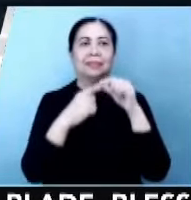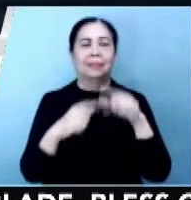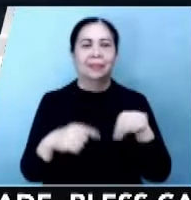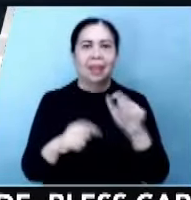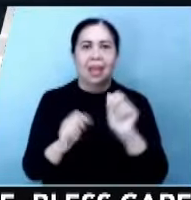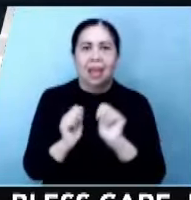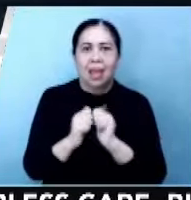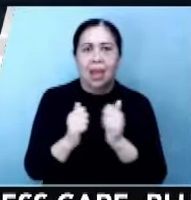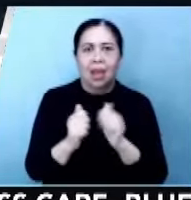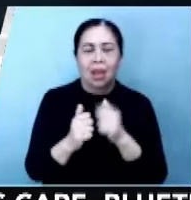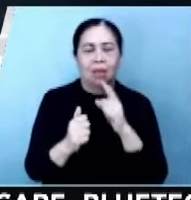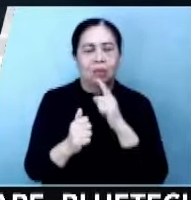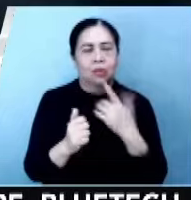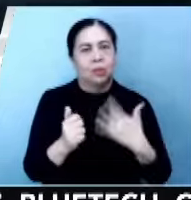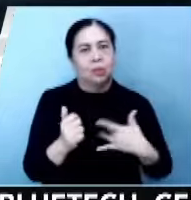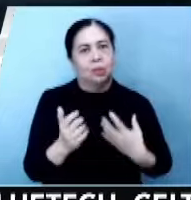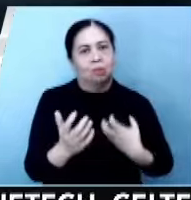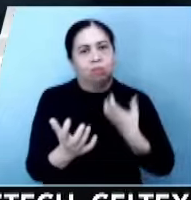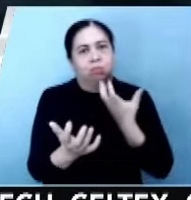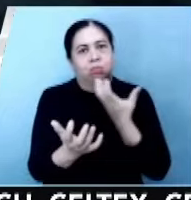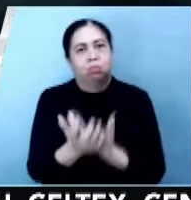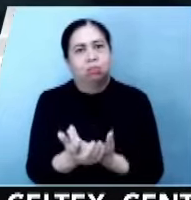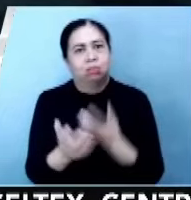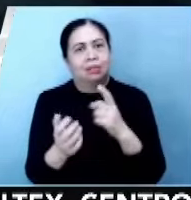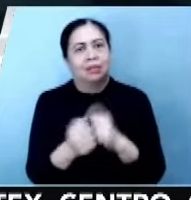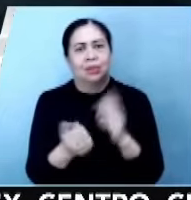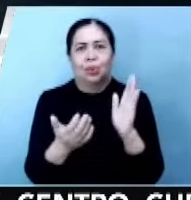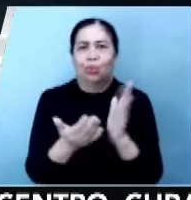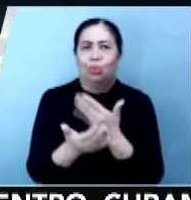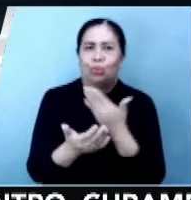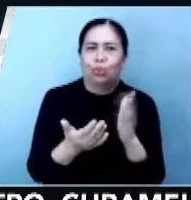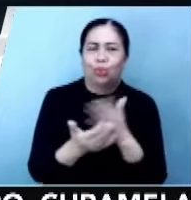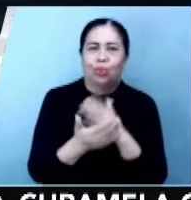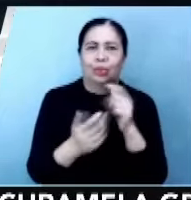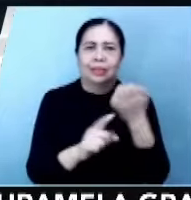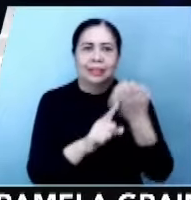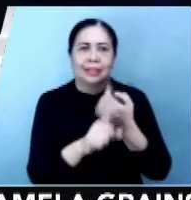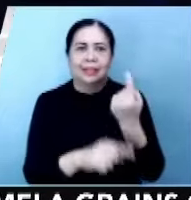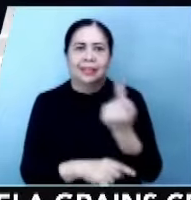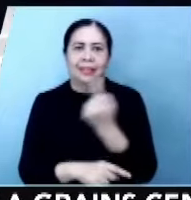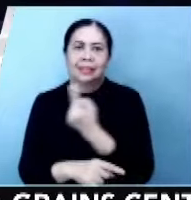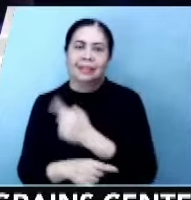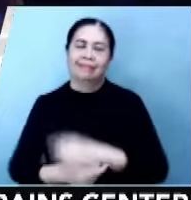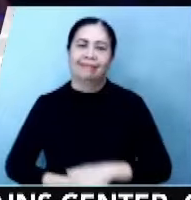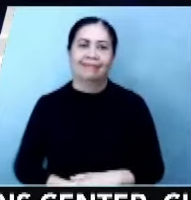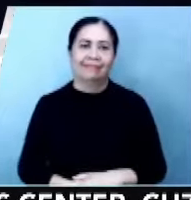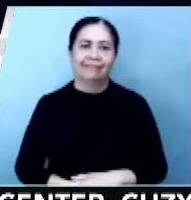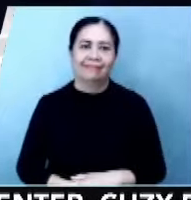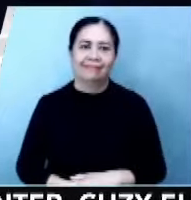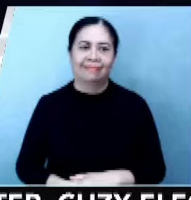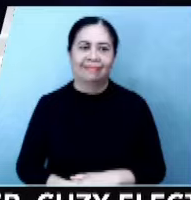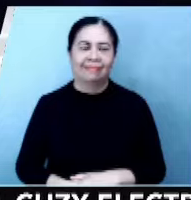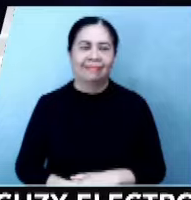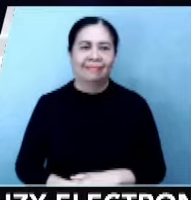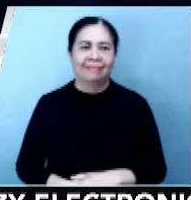binigyang damdamin ang mga solong awitin ng bawat isa sa kanila.